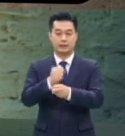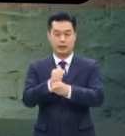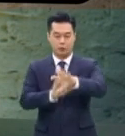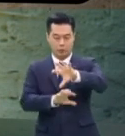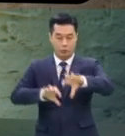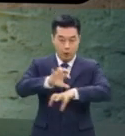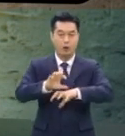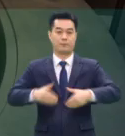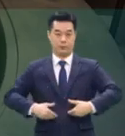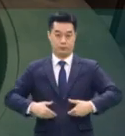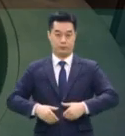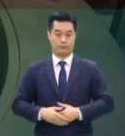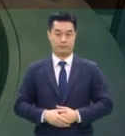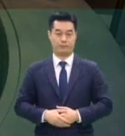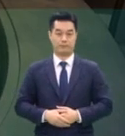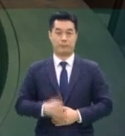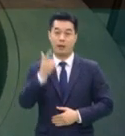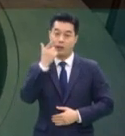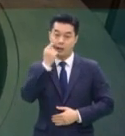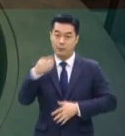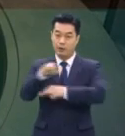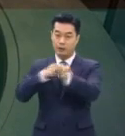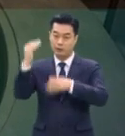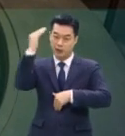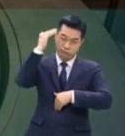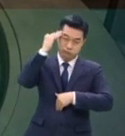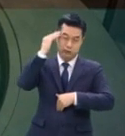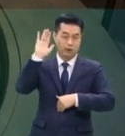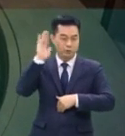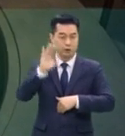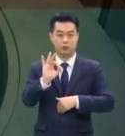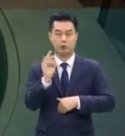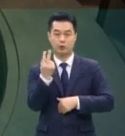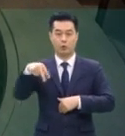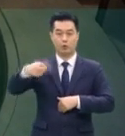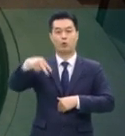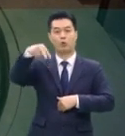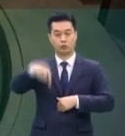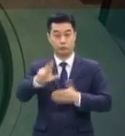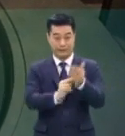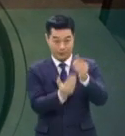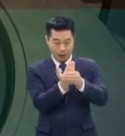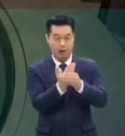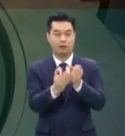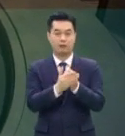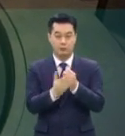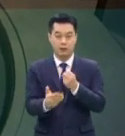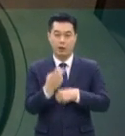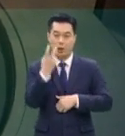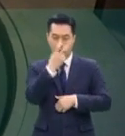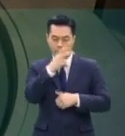필요합니다 일본의 경제 침략 최근 요소수 사태에서 보셨듯이 보호주의